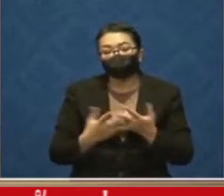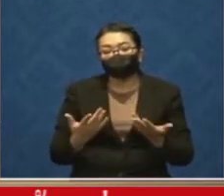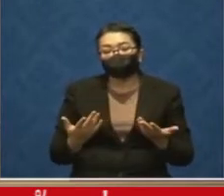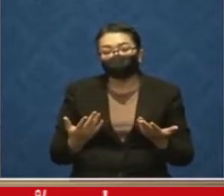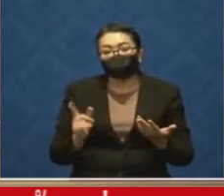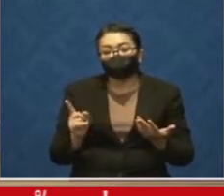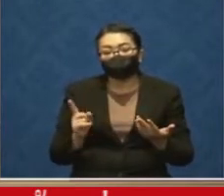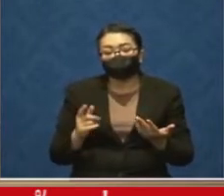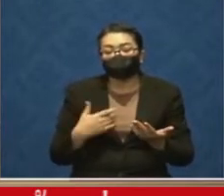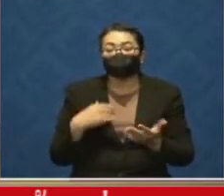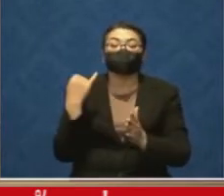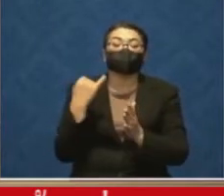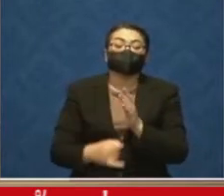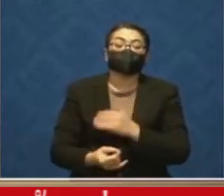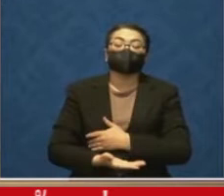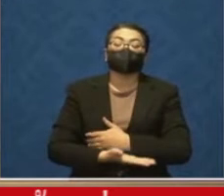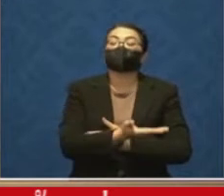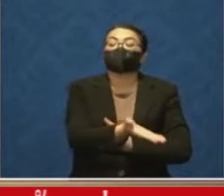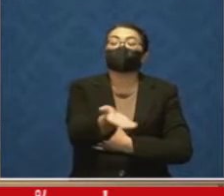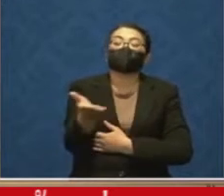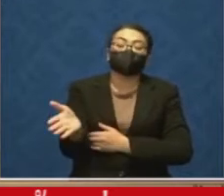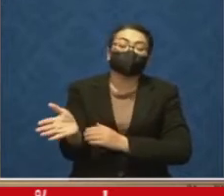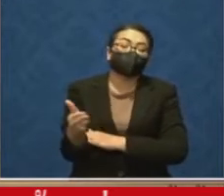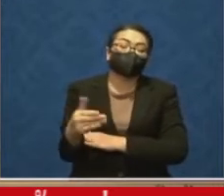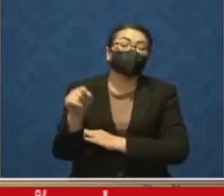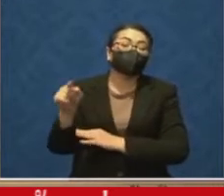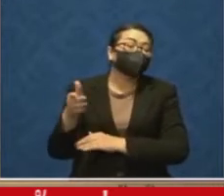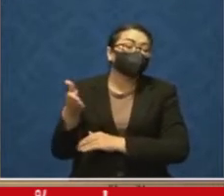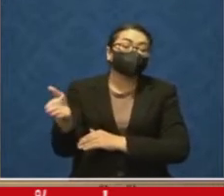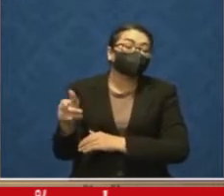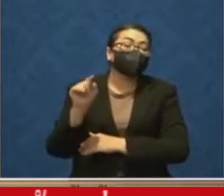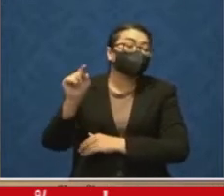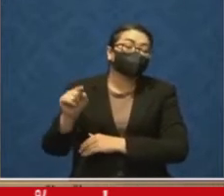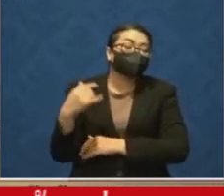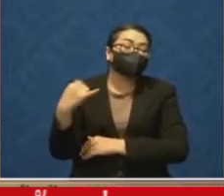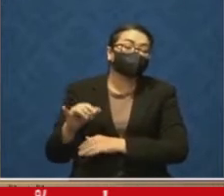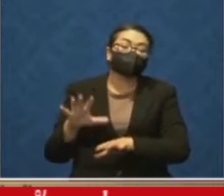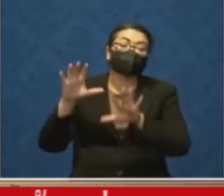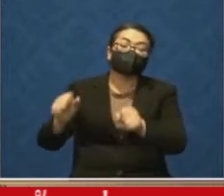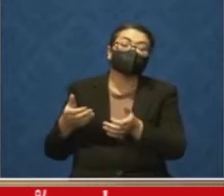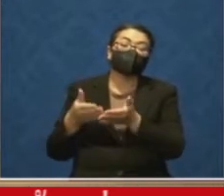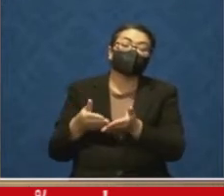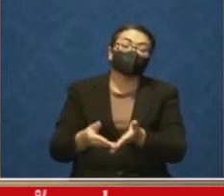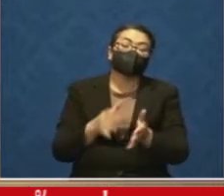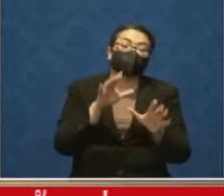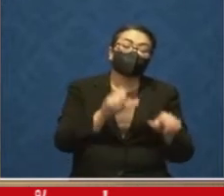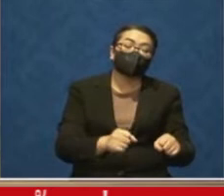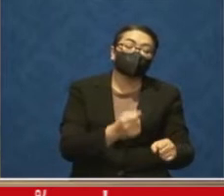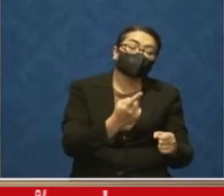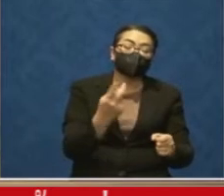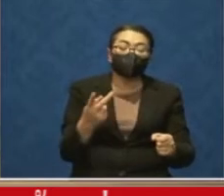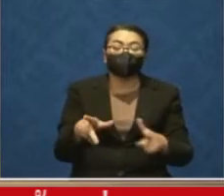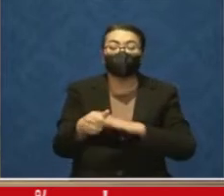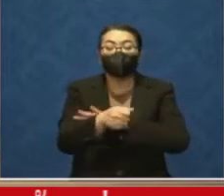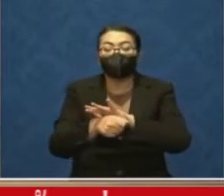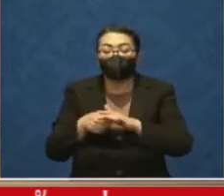ยัไม่พอครับ โยนความผิดไปให้ประโมงพานิวันดีคืนดีกไปจับเรือลำสองลำบอกวา